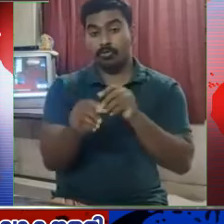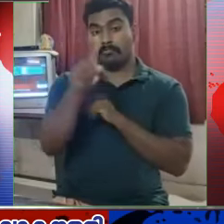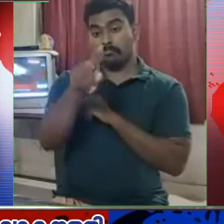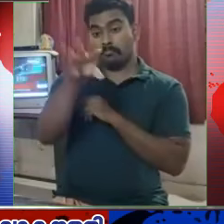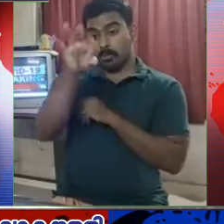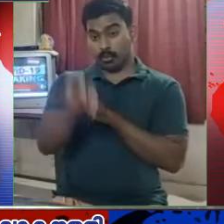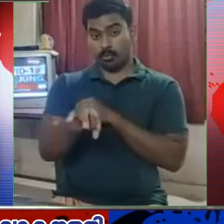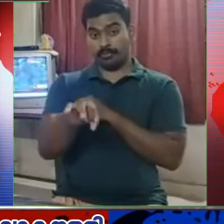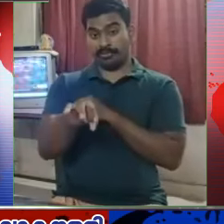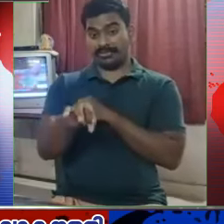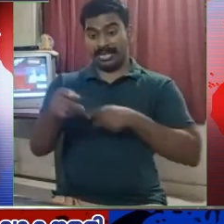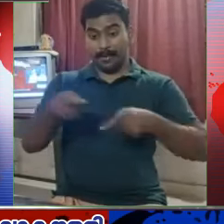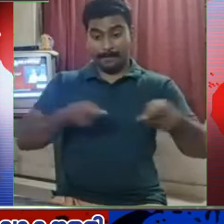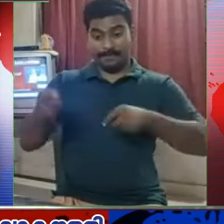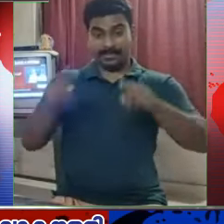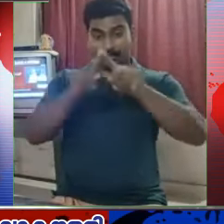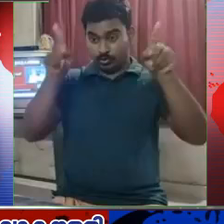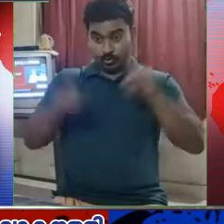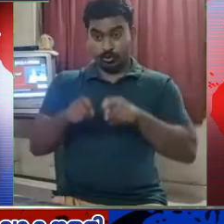റേഷൻ കടകളിൽ